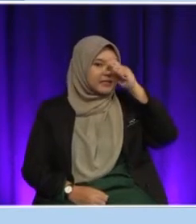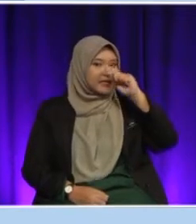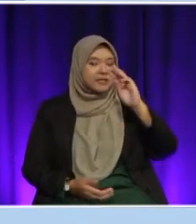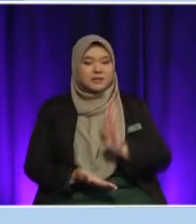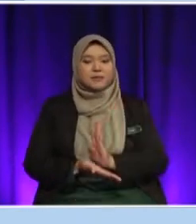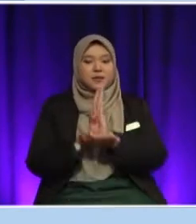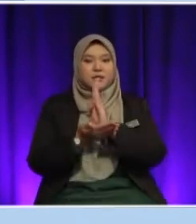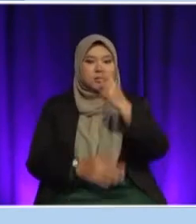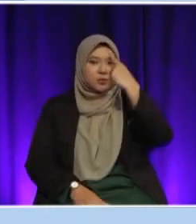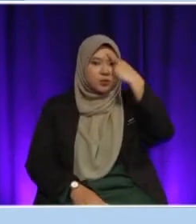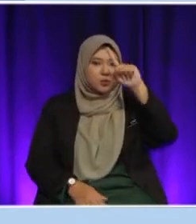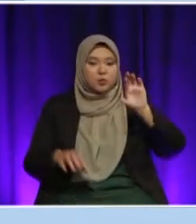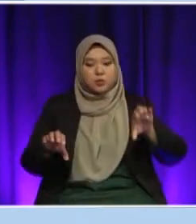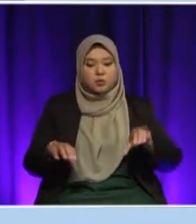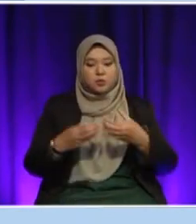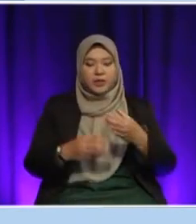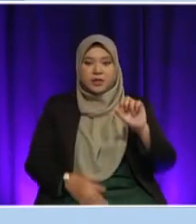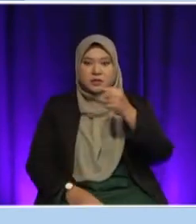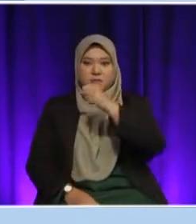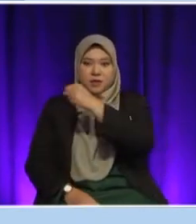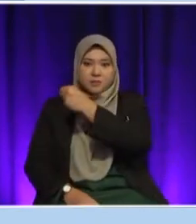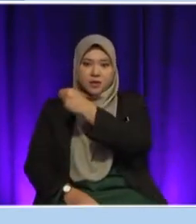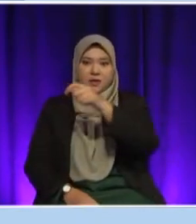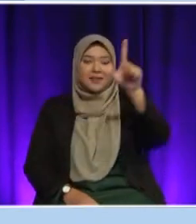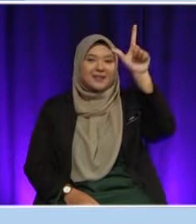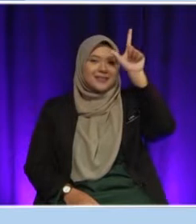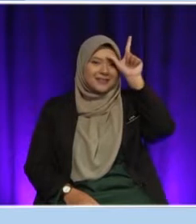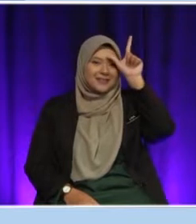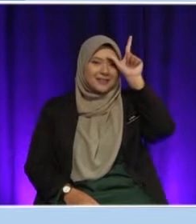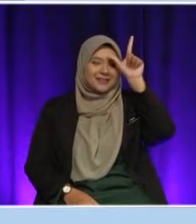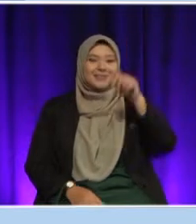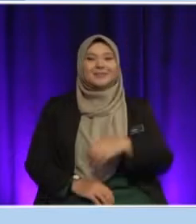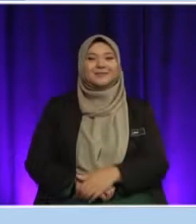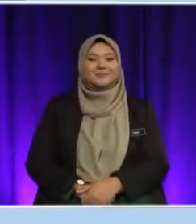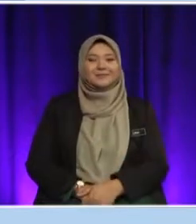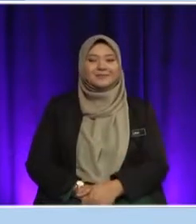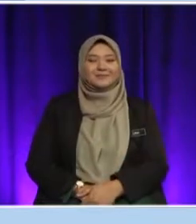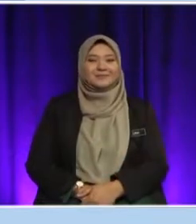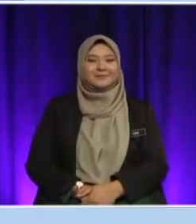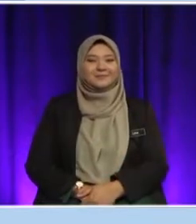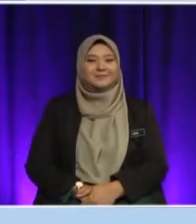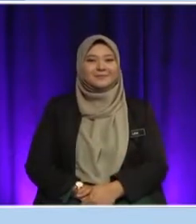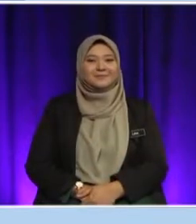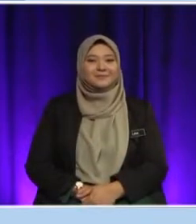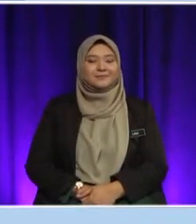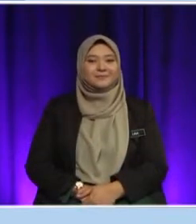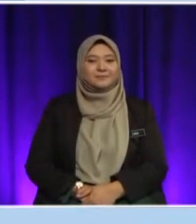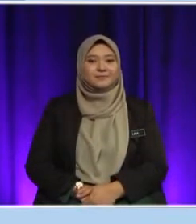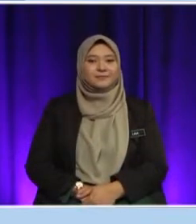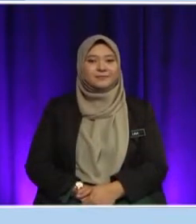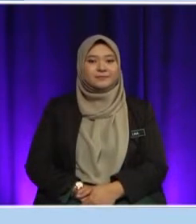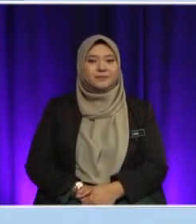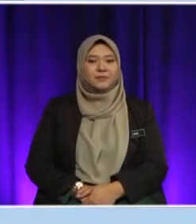dia menghasilkan gamet jantan yaitu sperma dan hormon seks jantan oke baik yang seterusnya